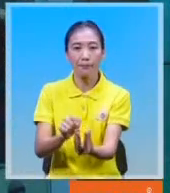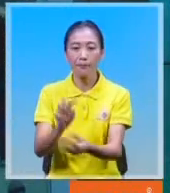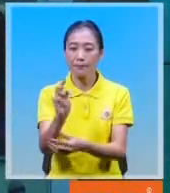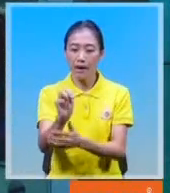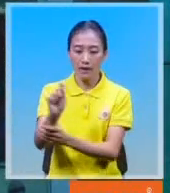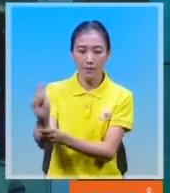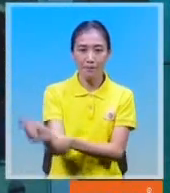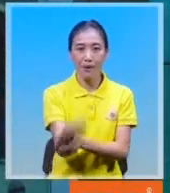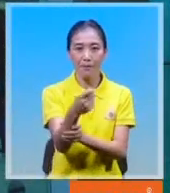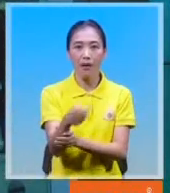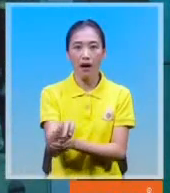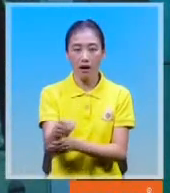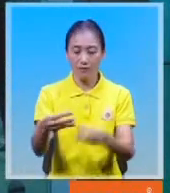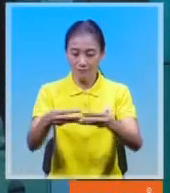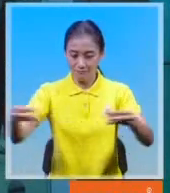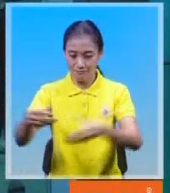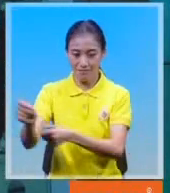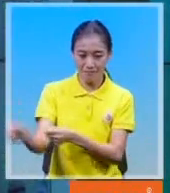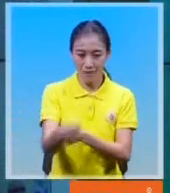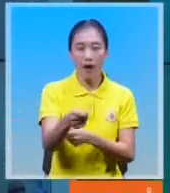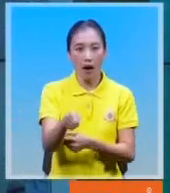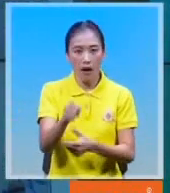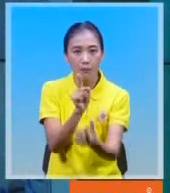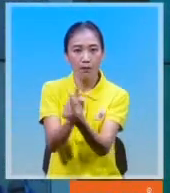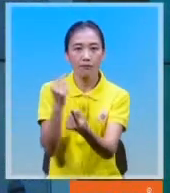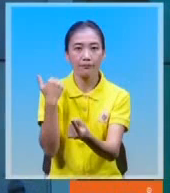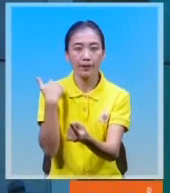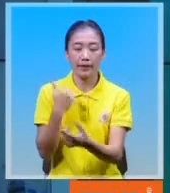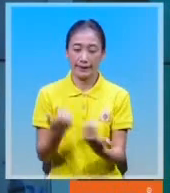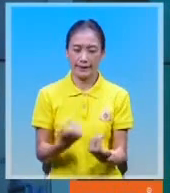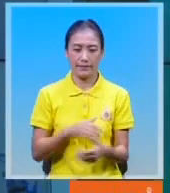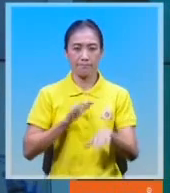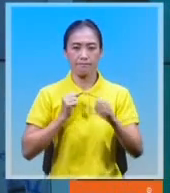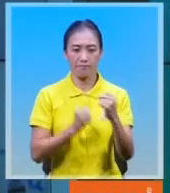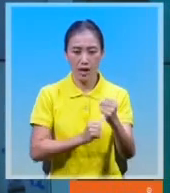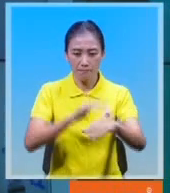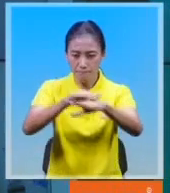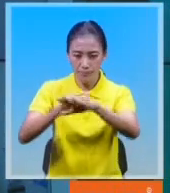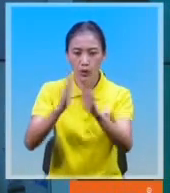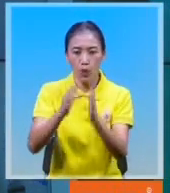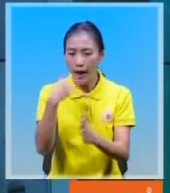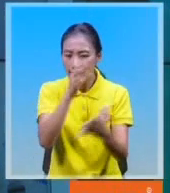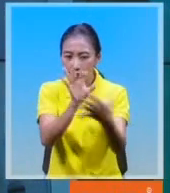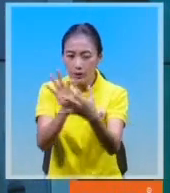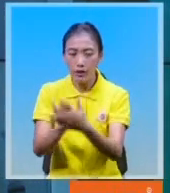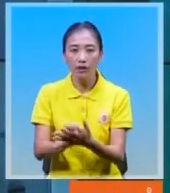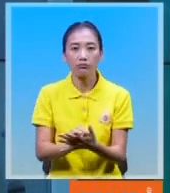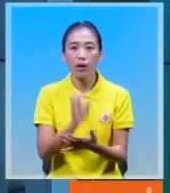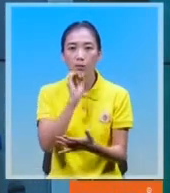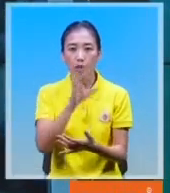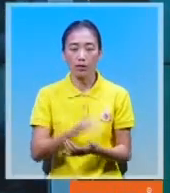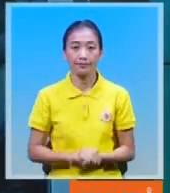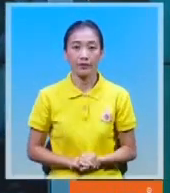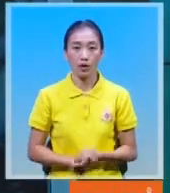นะครับแล้วก็ผู้ปกครองเนี่ยมาสอบปากคำเพิ่มเติมด้วยเตรียมรวบรวมพยานหลักฐานนะครับแล้วก็เอาผิดกับผู้ที่มีส่วนเกี่ยวข้องก็คือครูนัทนั่นเ